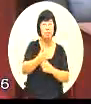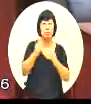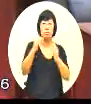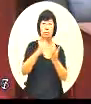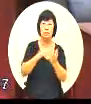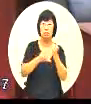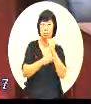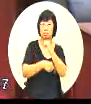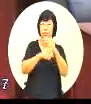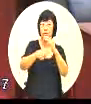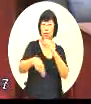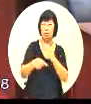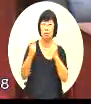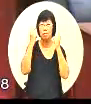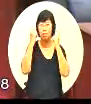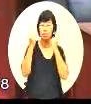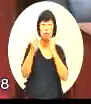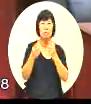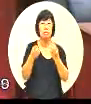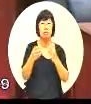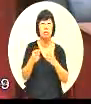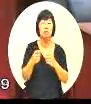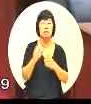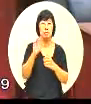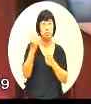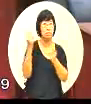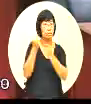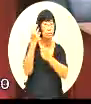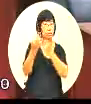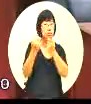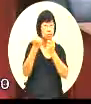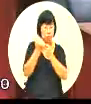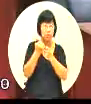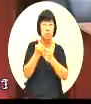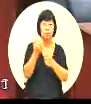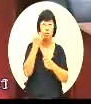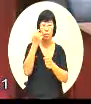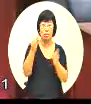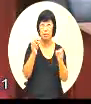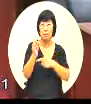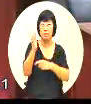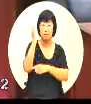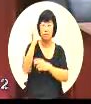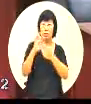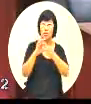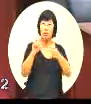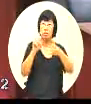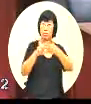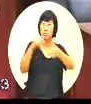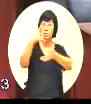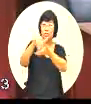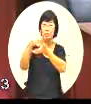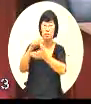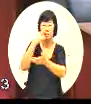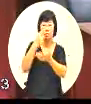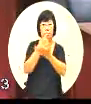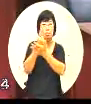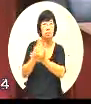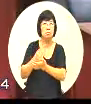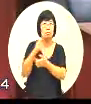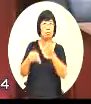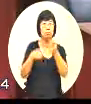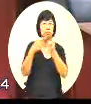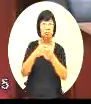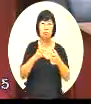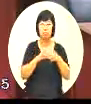是起码我真的很关心这几年，我想财政主计也了解，我党里我都在关心这些问题。我一直也跟市